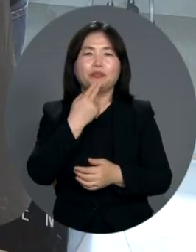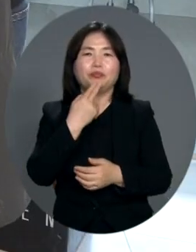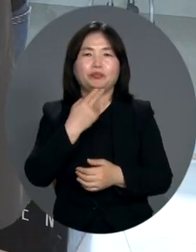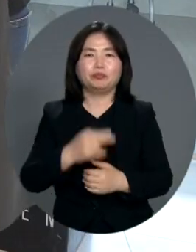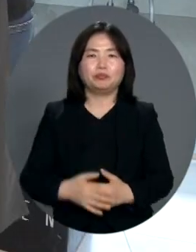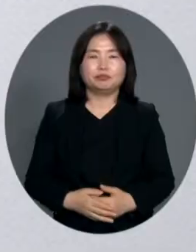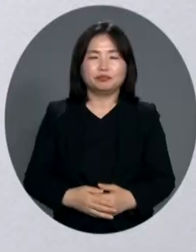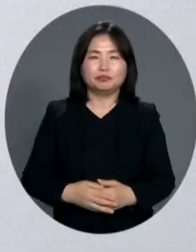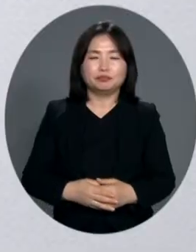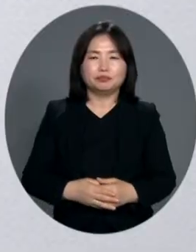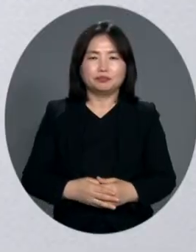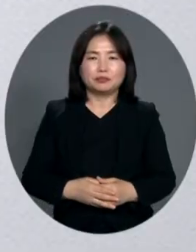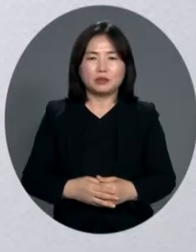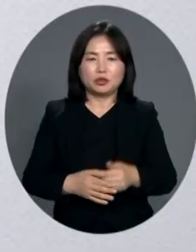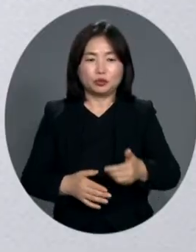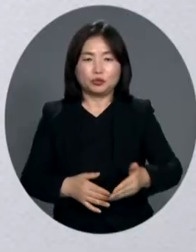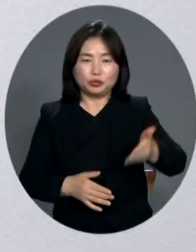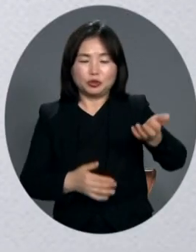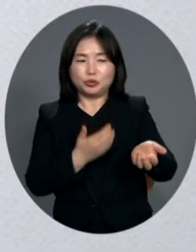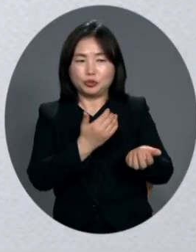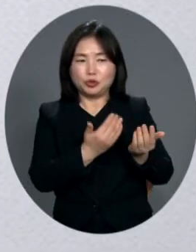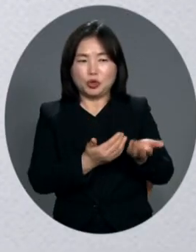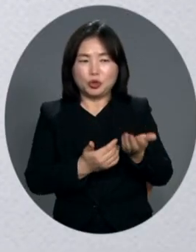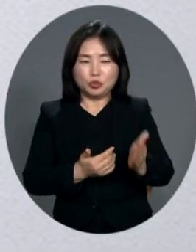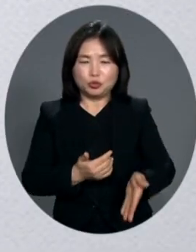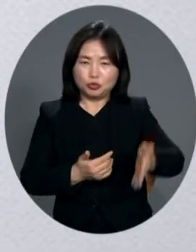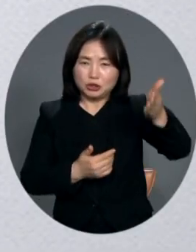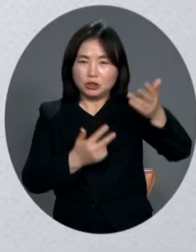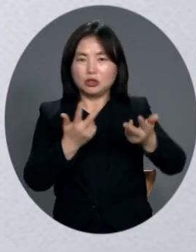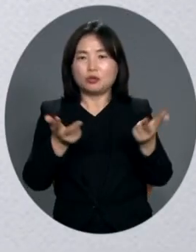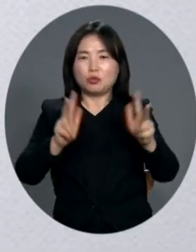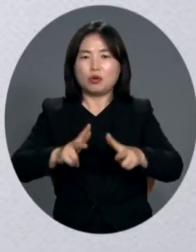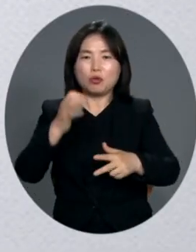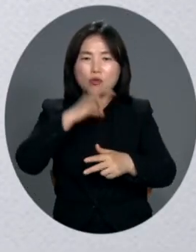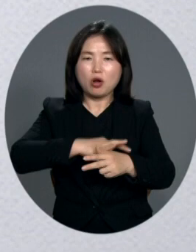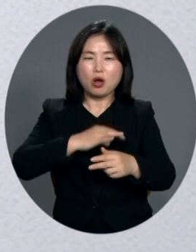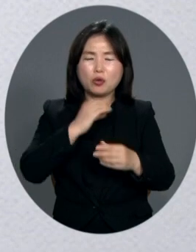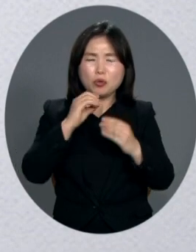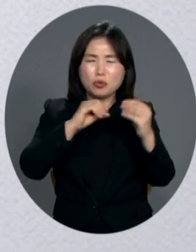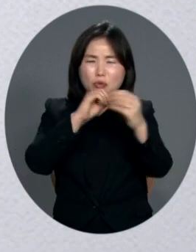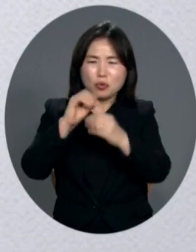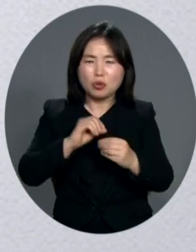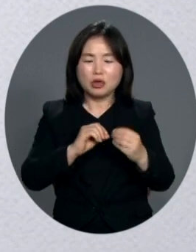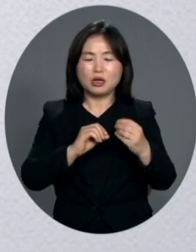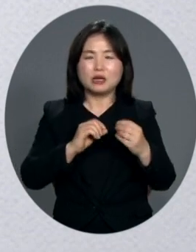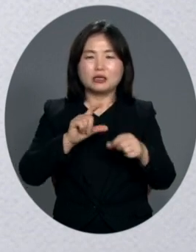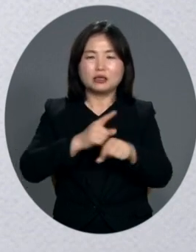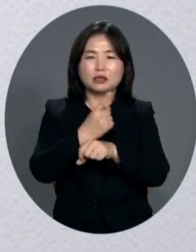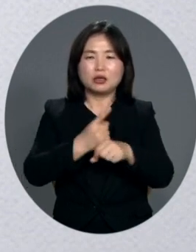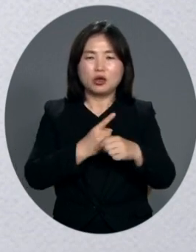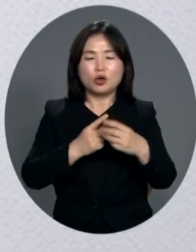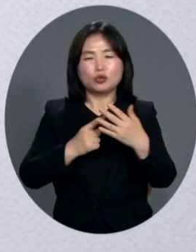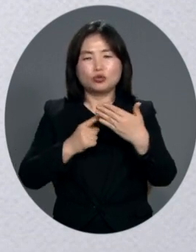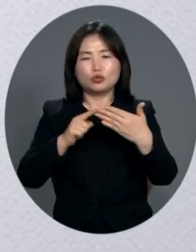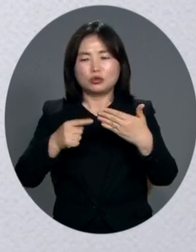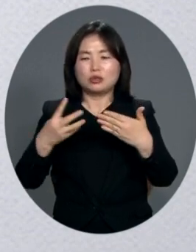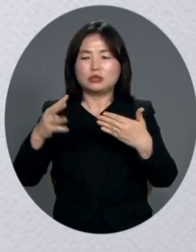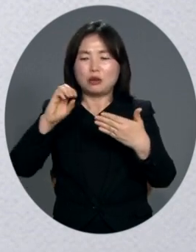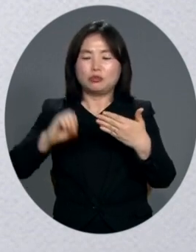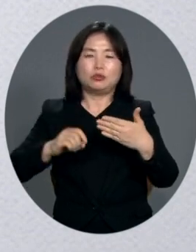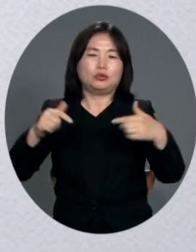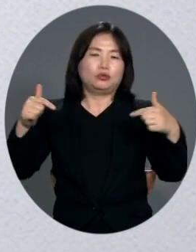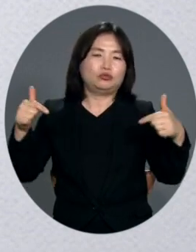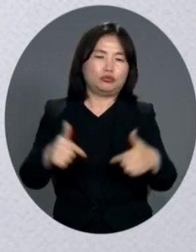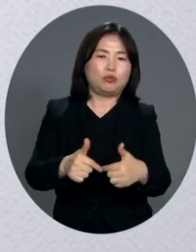없습니다. 수직 정원의 효과를 분석한 결과 초미세먼지는 시간당 9.4%